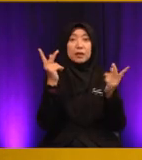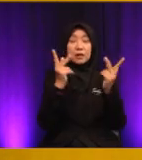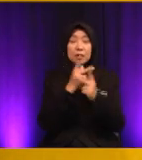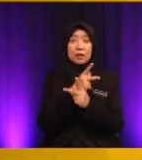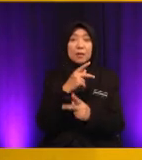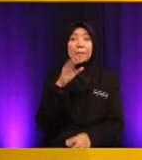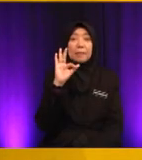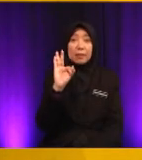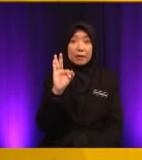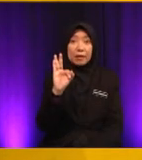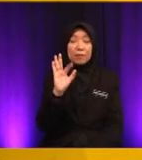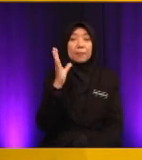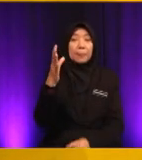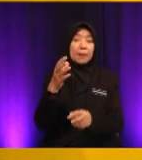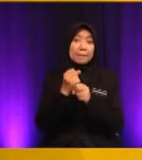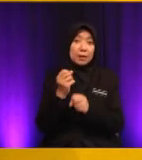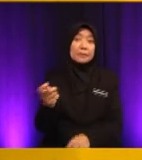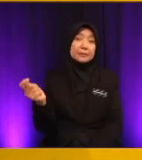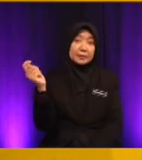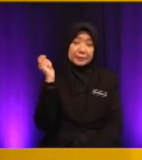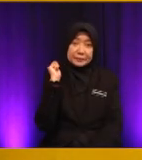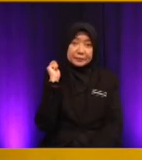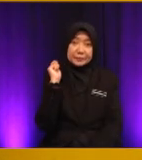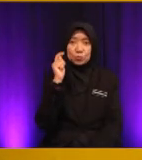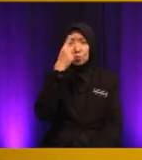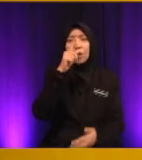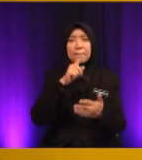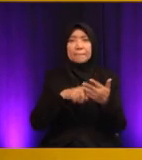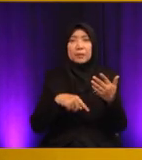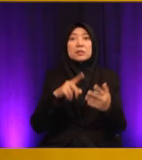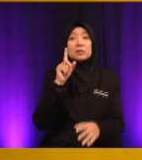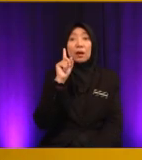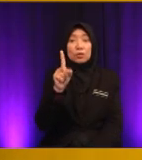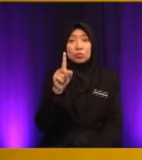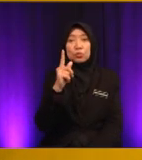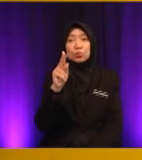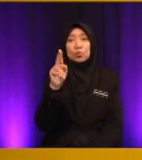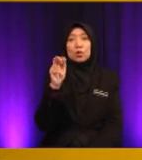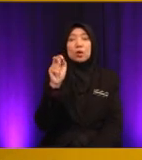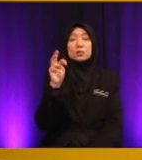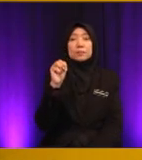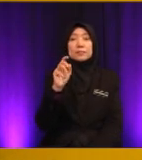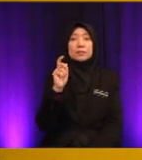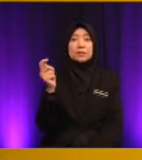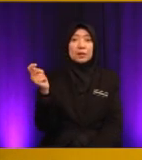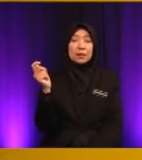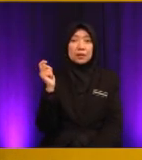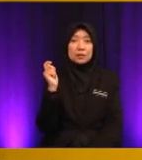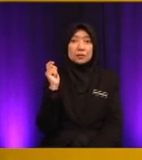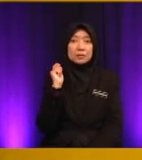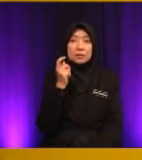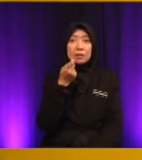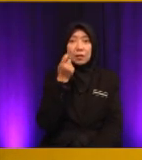tenaga ini tenaga bagi satu satu Quantum tenaga tadi Oke jadi